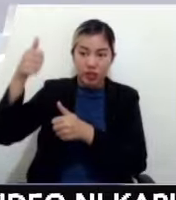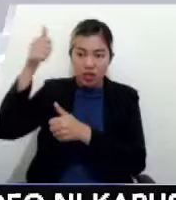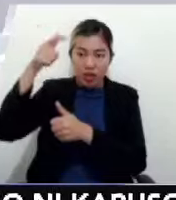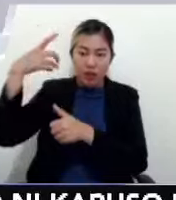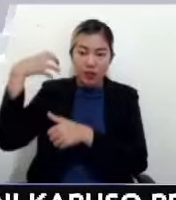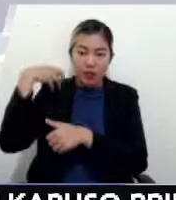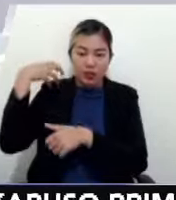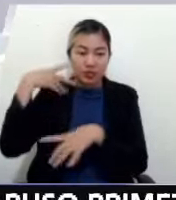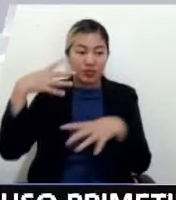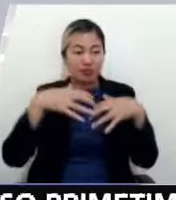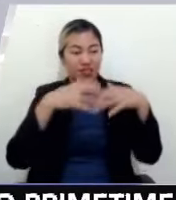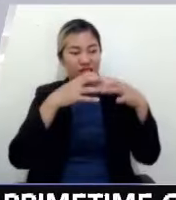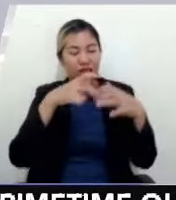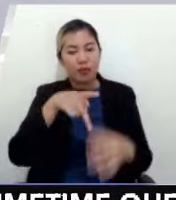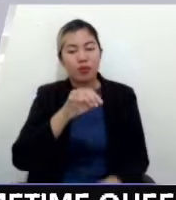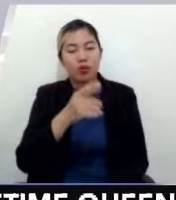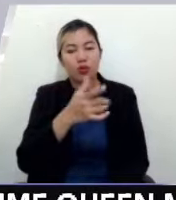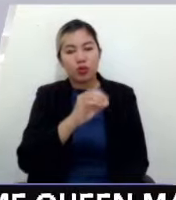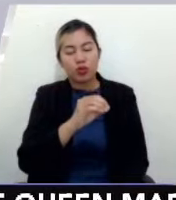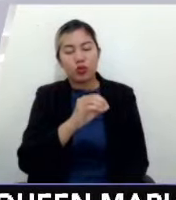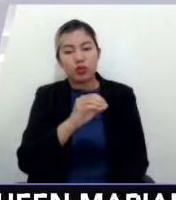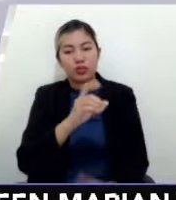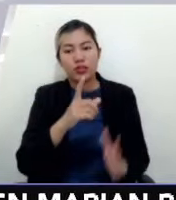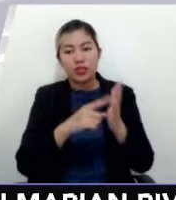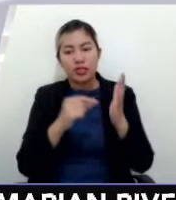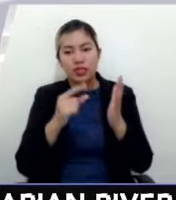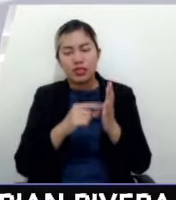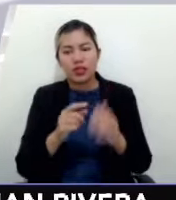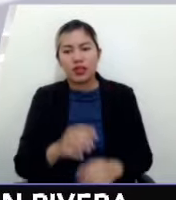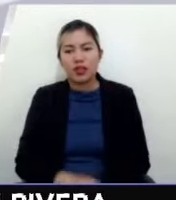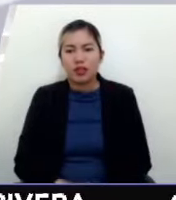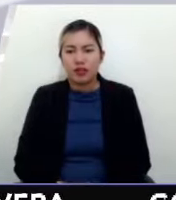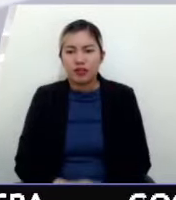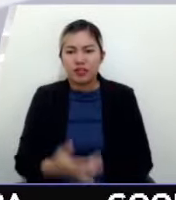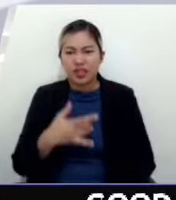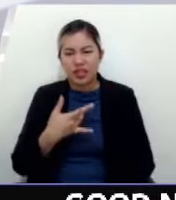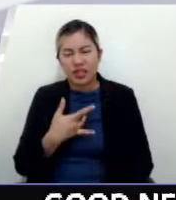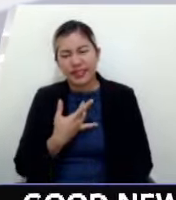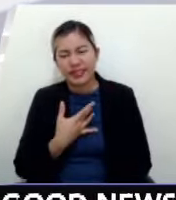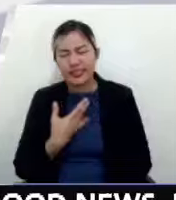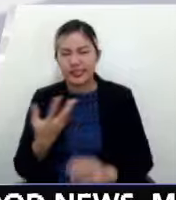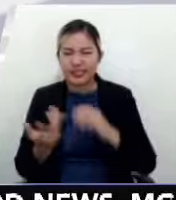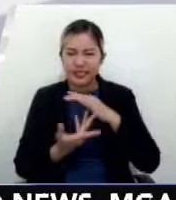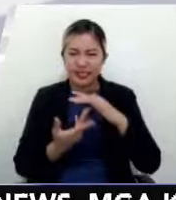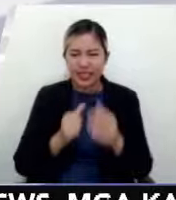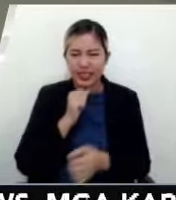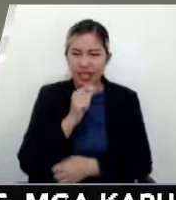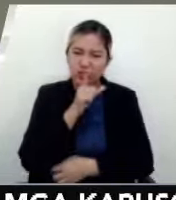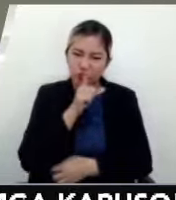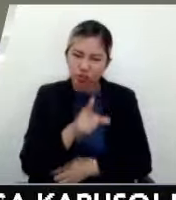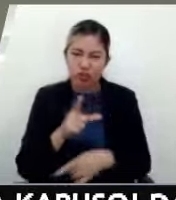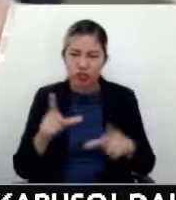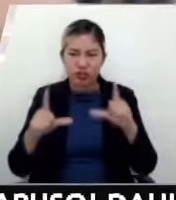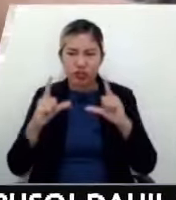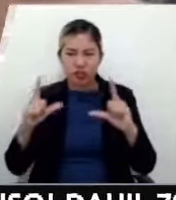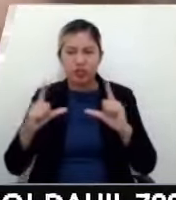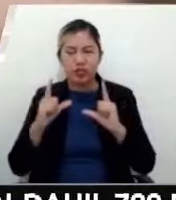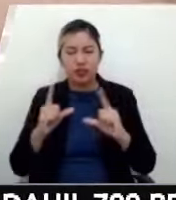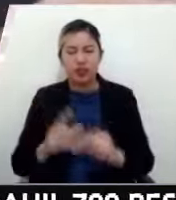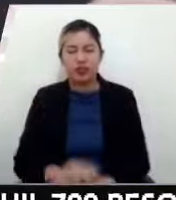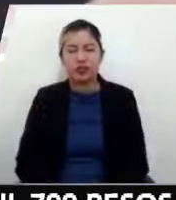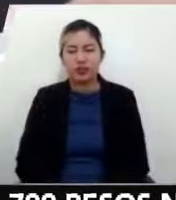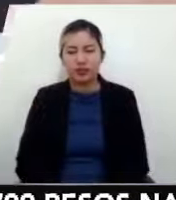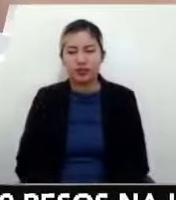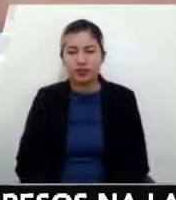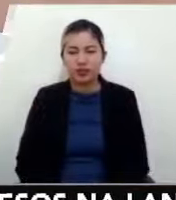Tarlac. Siyempre, naiinis siya una-una. Wala namang katotohanan yung mga ganyan mga allegation na yan. Deadline na para sa mga